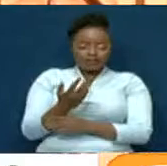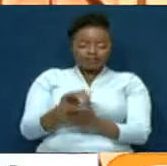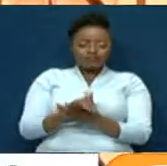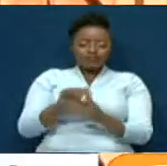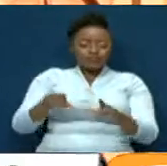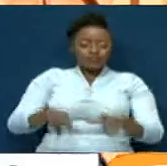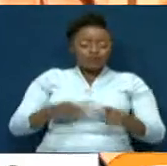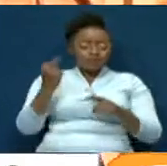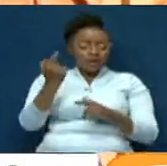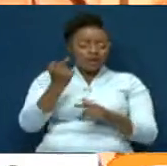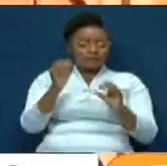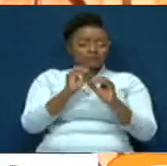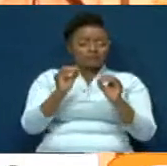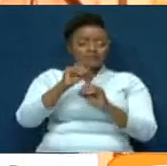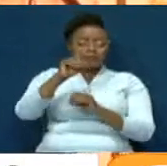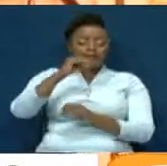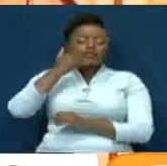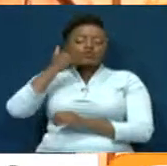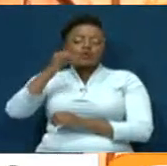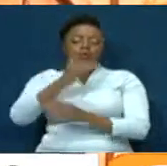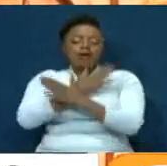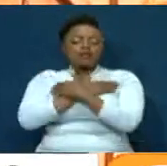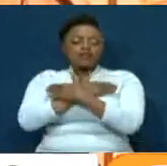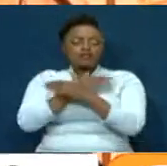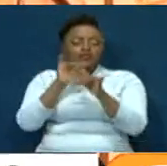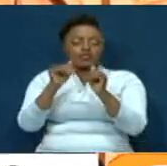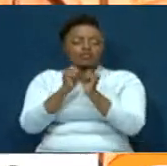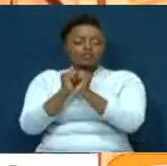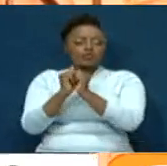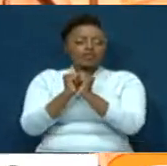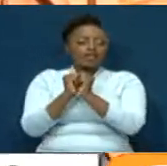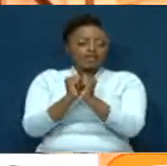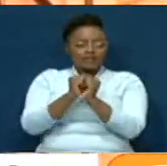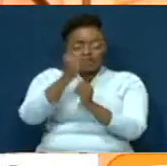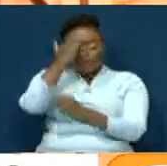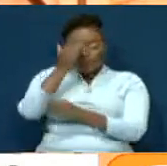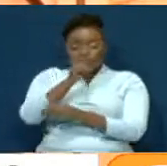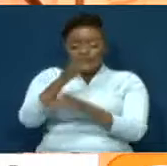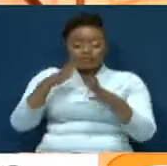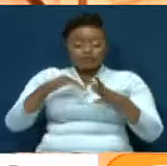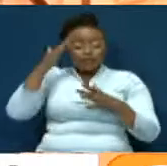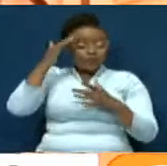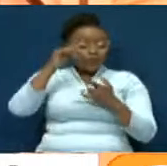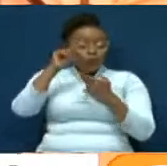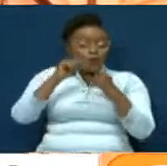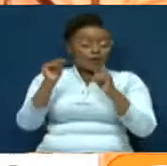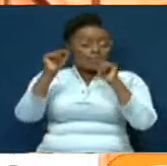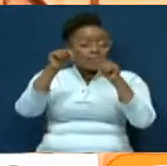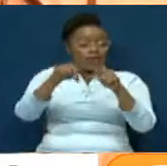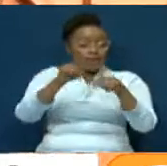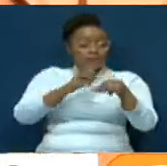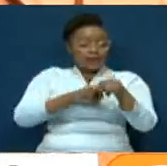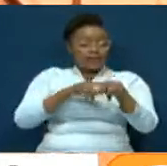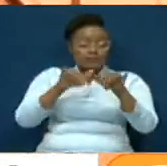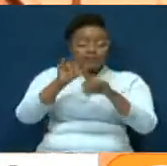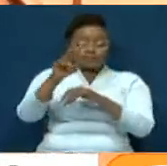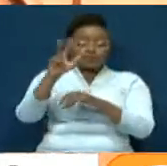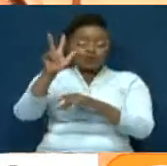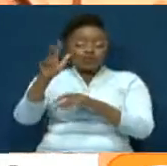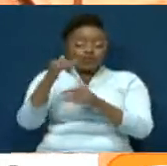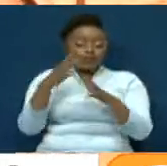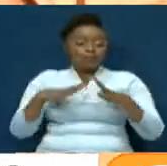yako. Lazima upigie rafiki yako simu, mkae tu na yeye. Juu watu wezi jua watakuja saa ngapi. Mkikaa kama watu wawili